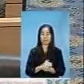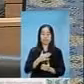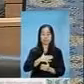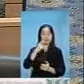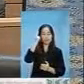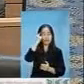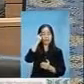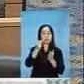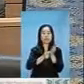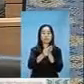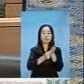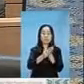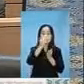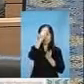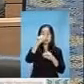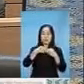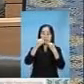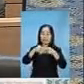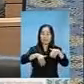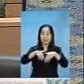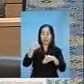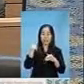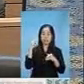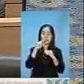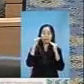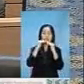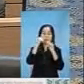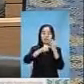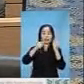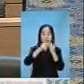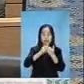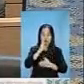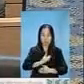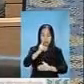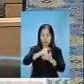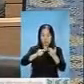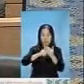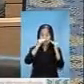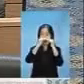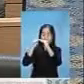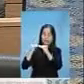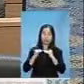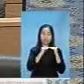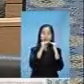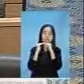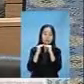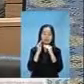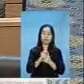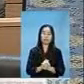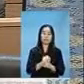าแก้เพื่อให้พี่น้องประชาชนใช้สิทธิ์หนึ่งคนหนึ่งเสียงเท่าเทียมกันซึ่งก็เป็นไปตาม